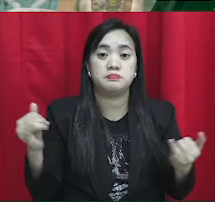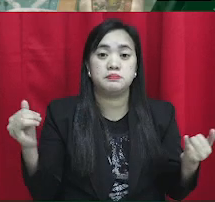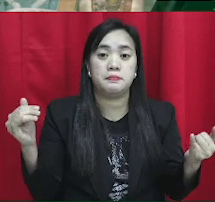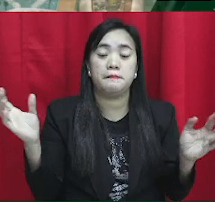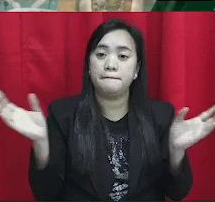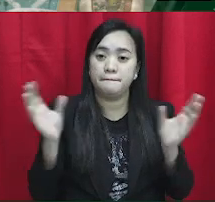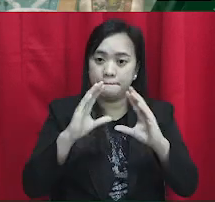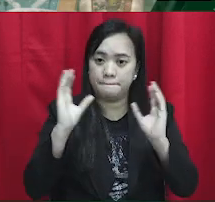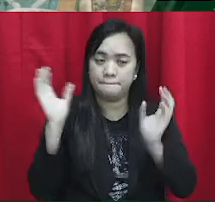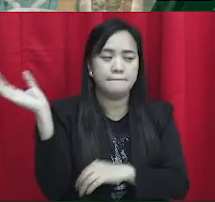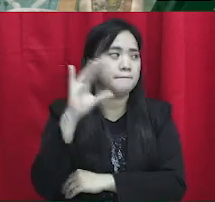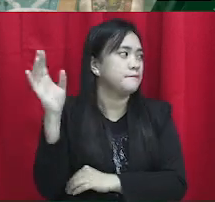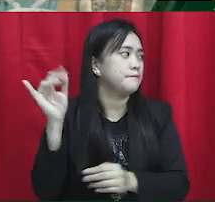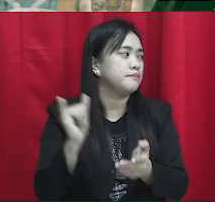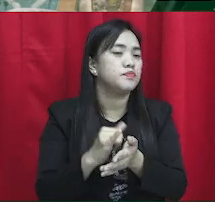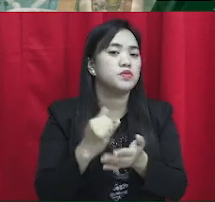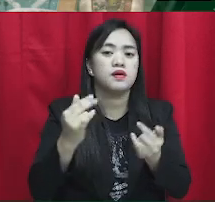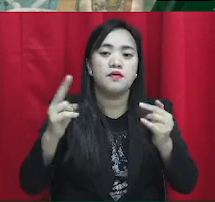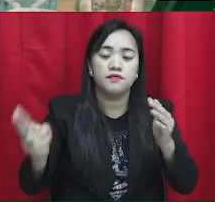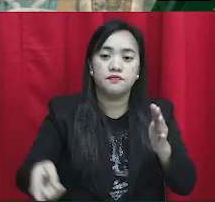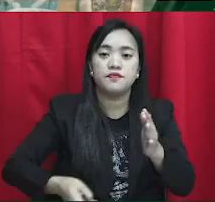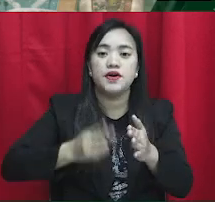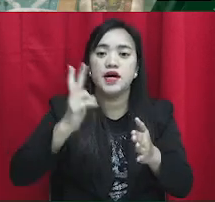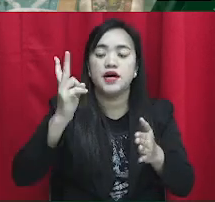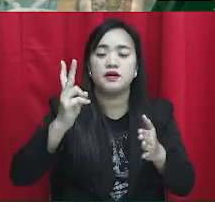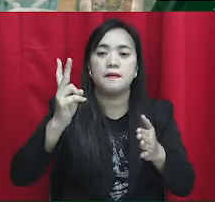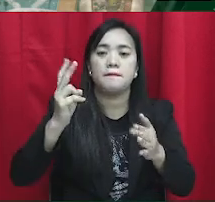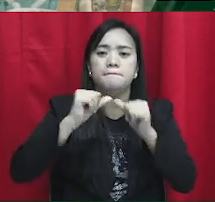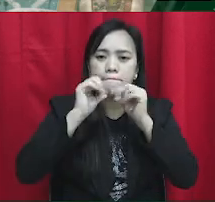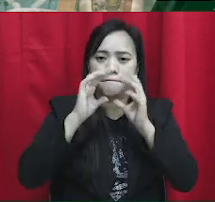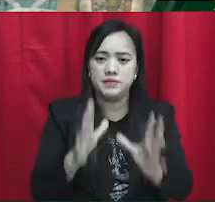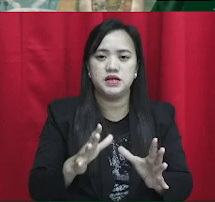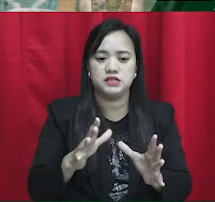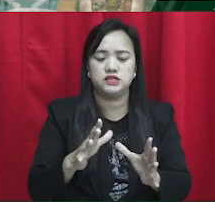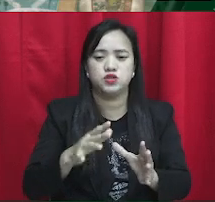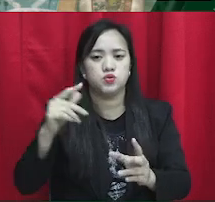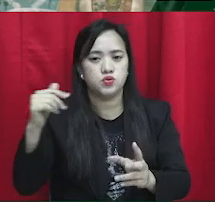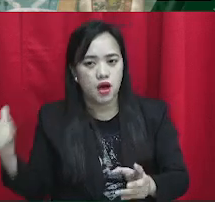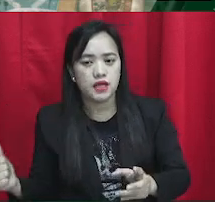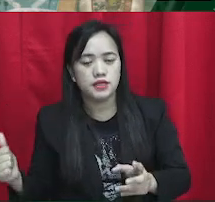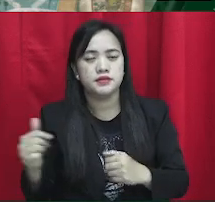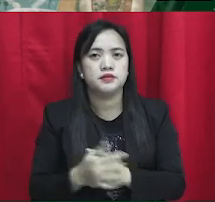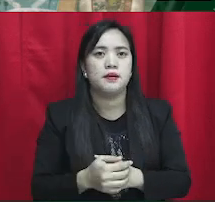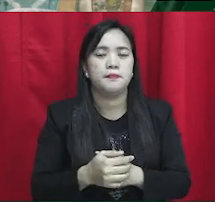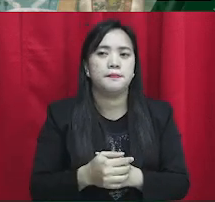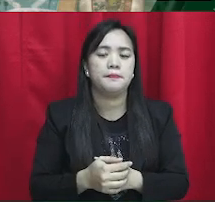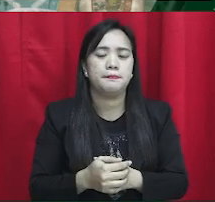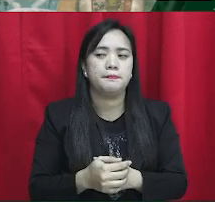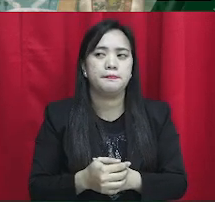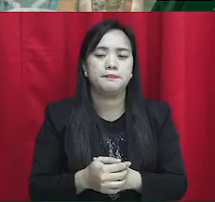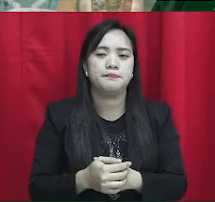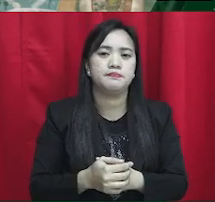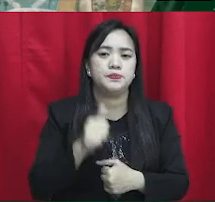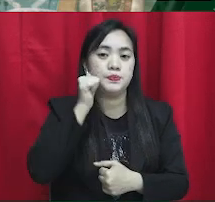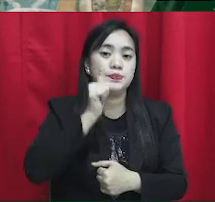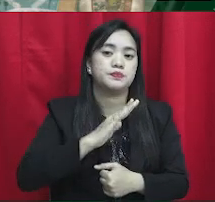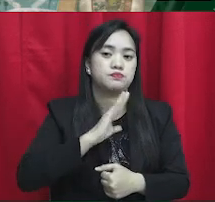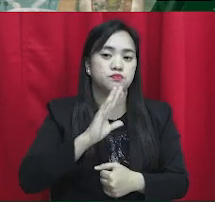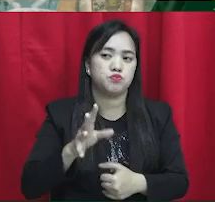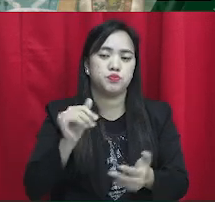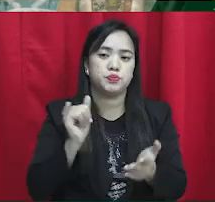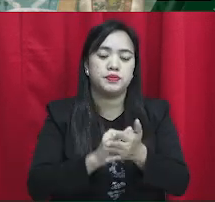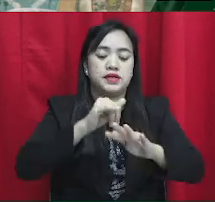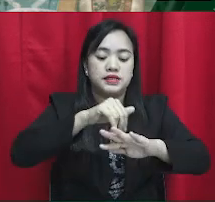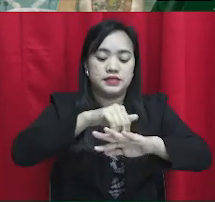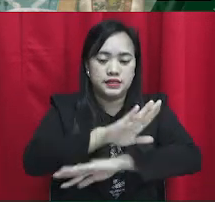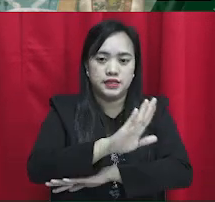naging highly favored, blessed among women. Sabi po ng angel na ipinadala sa kanya ni Angel Gabriel, na pinadala